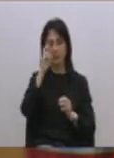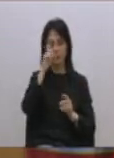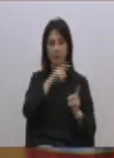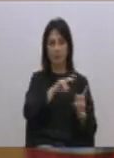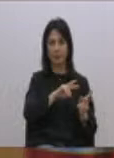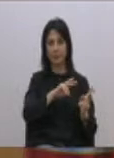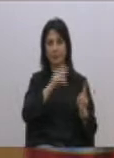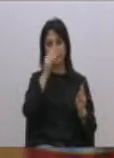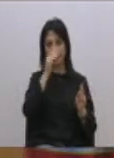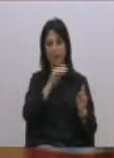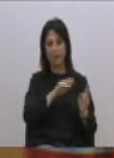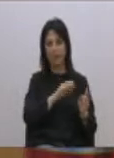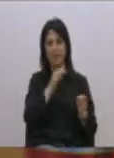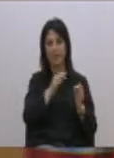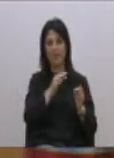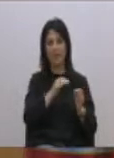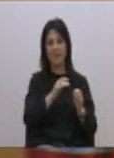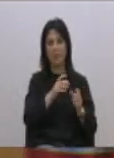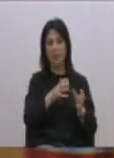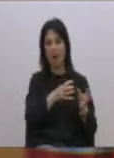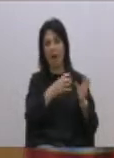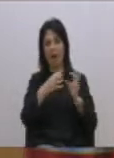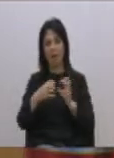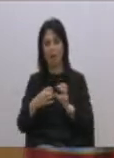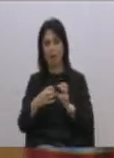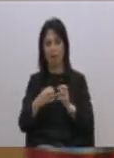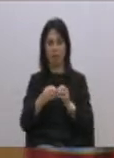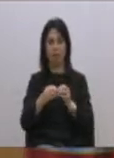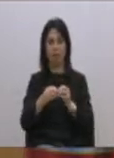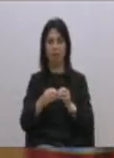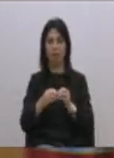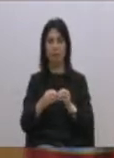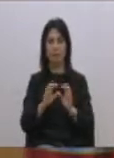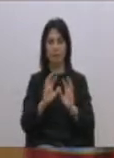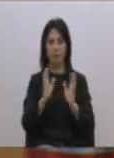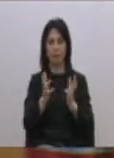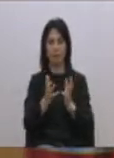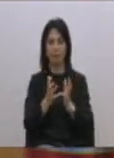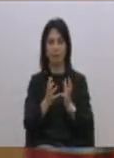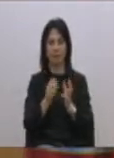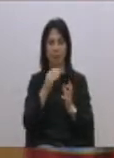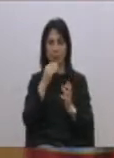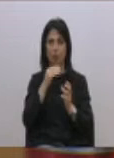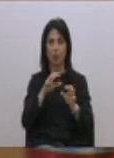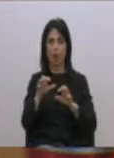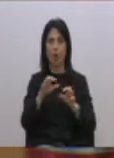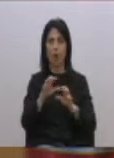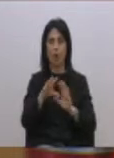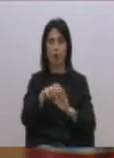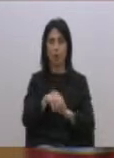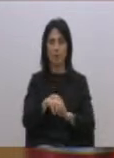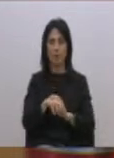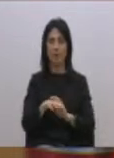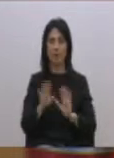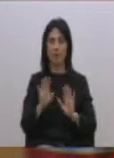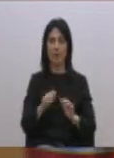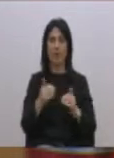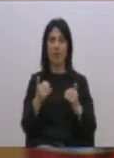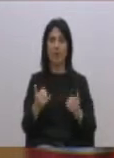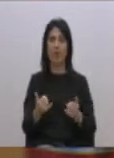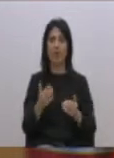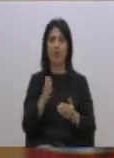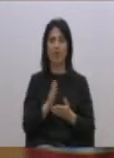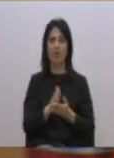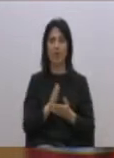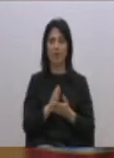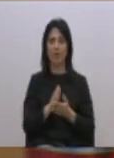ესეთი გაზრდილი სასამართლო სისტემა ჩაიბა, გაანოყიერა ნიადაგი, კორუფციაში ჩაიფლოეს კვანი და ეხა